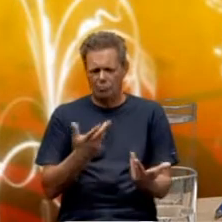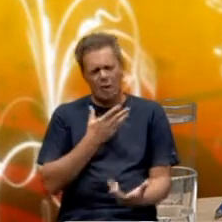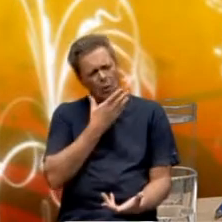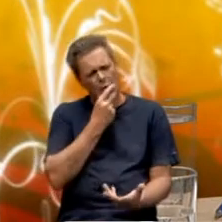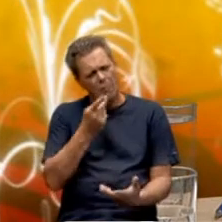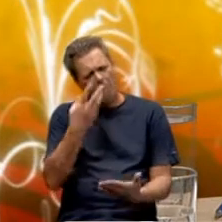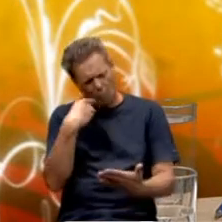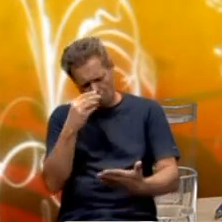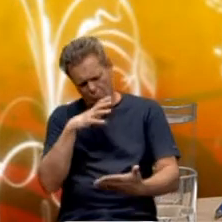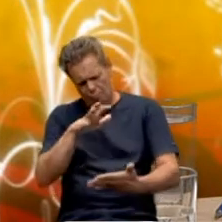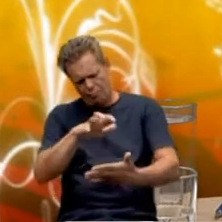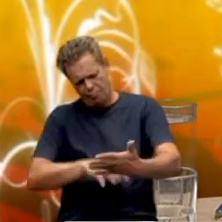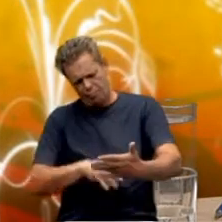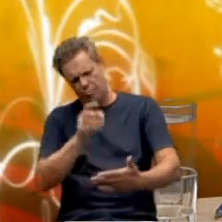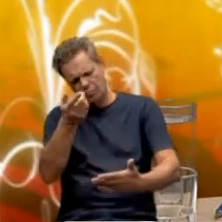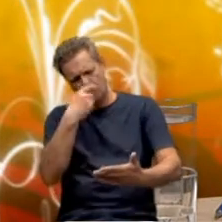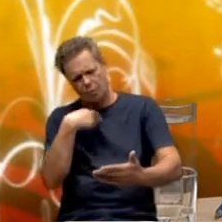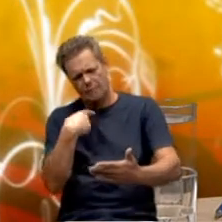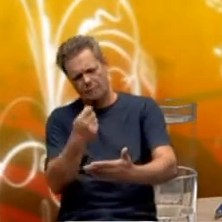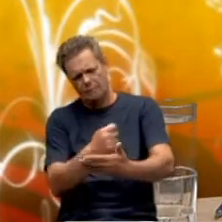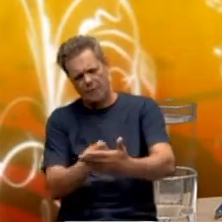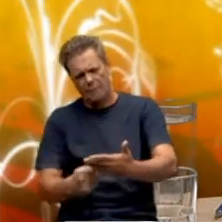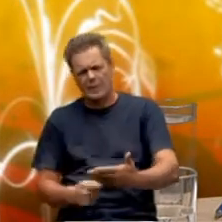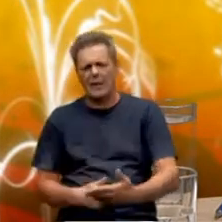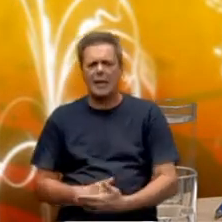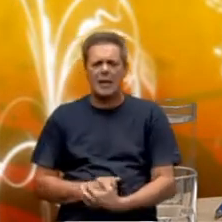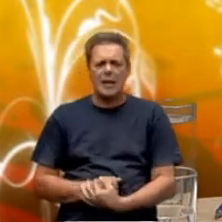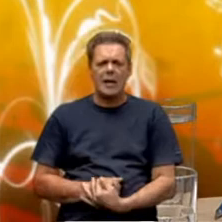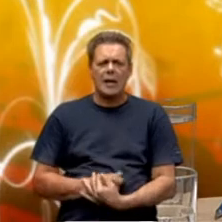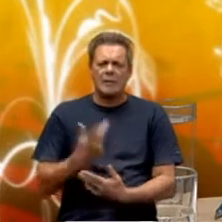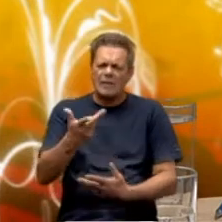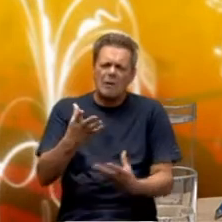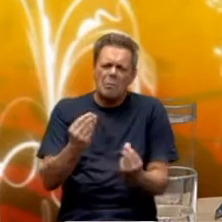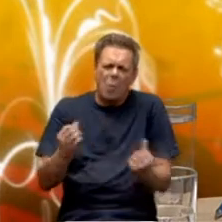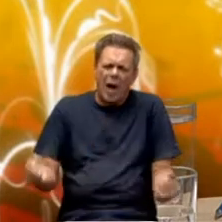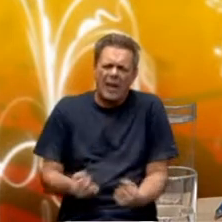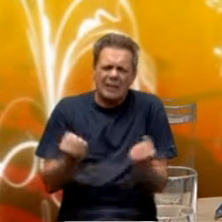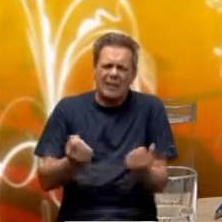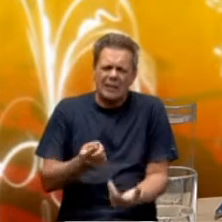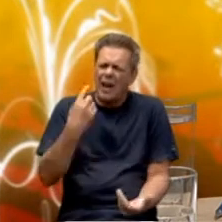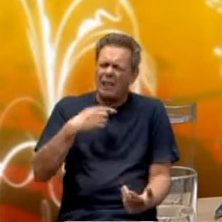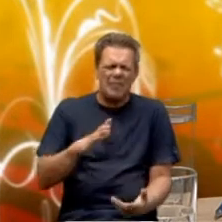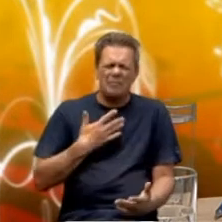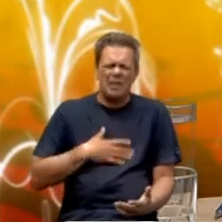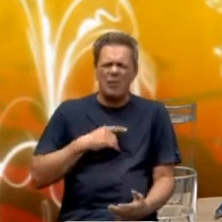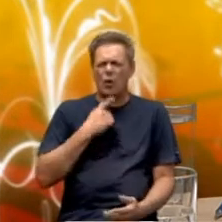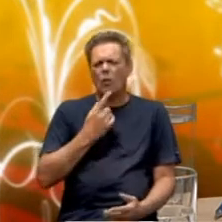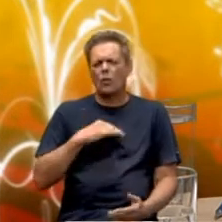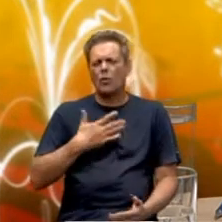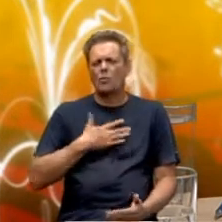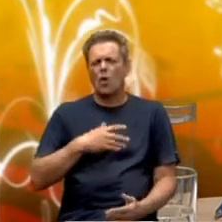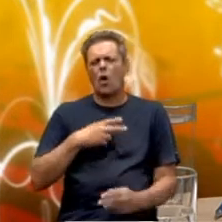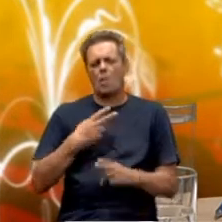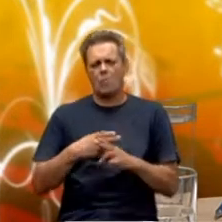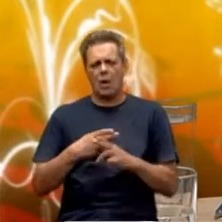izjavu malu. Krasno je, dobro je, vi puno pomažete, puno se aktivirate, ali vi ne volite govoriti o svojoj bolesti. Jeste